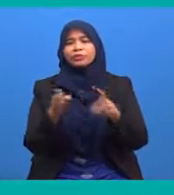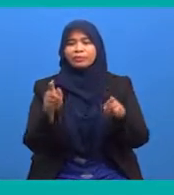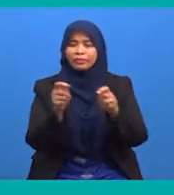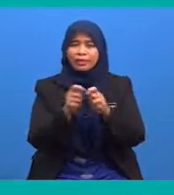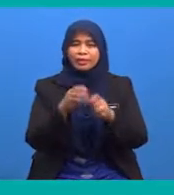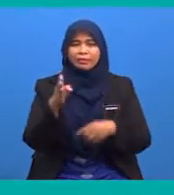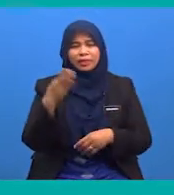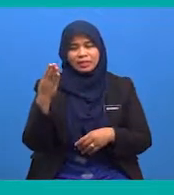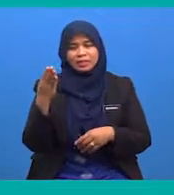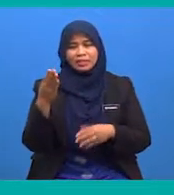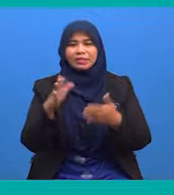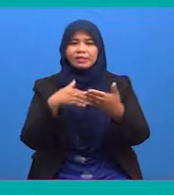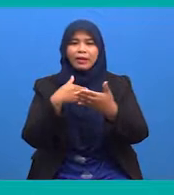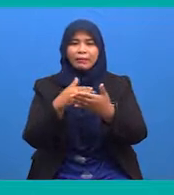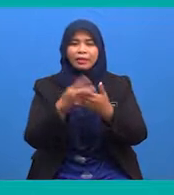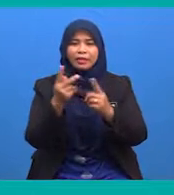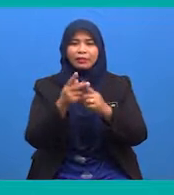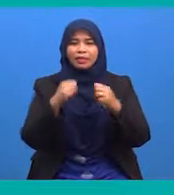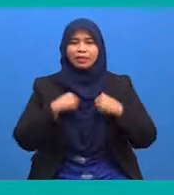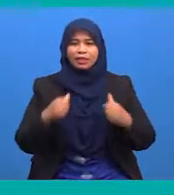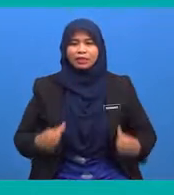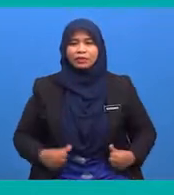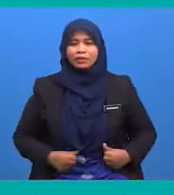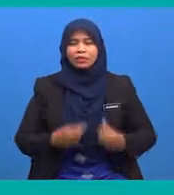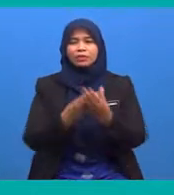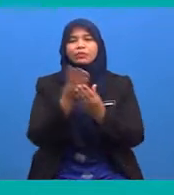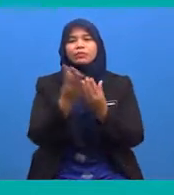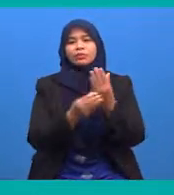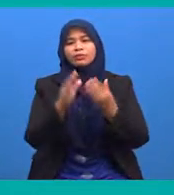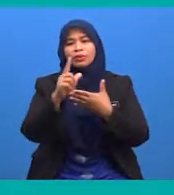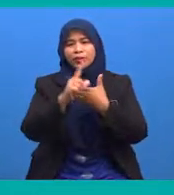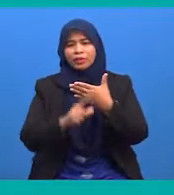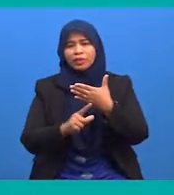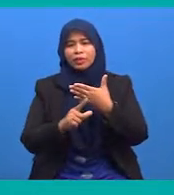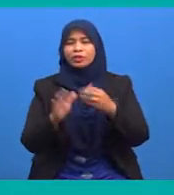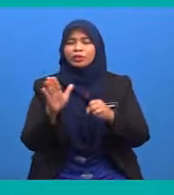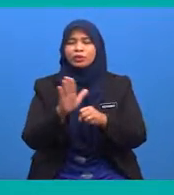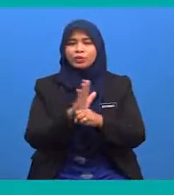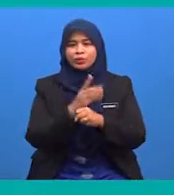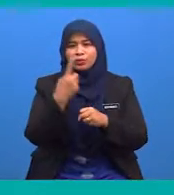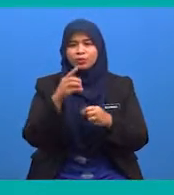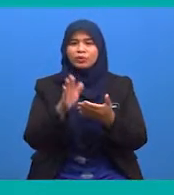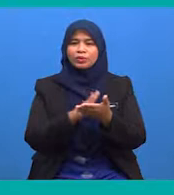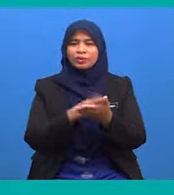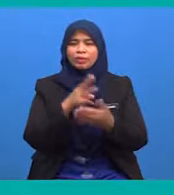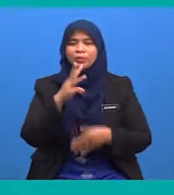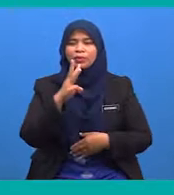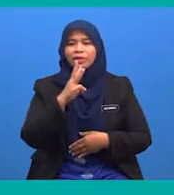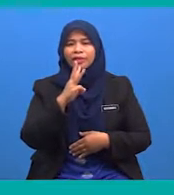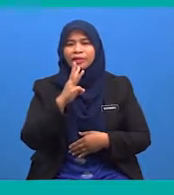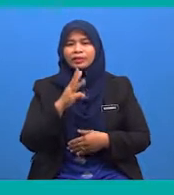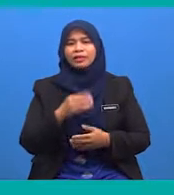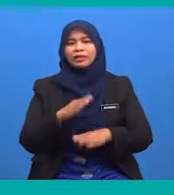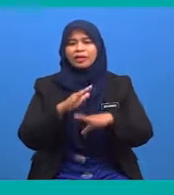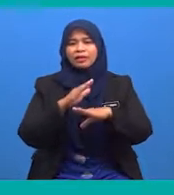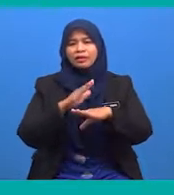Apabila sampai ke anggota wuduk yang luka, memandailah ia menyapu air ke atas luka sahaja.